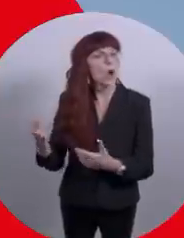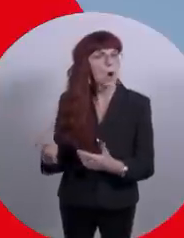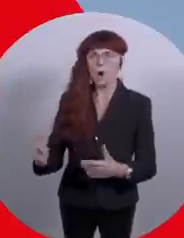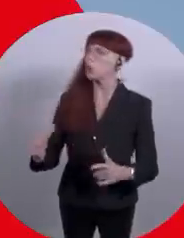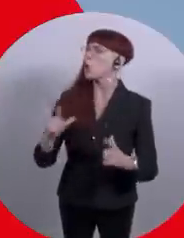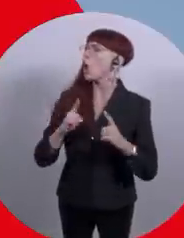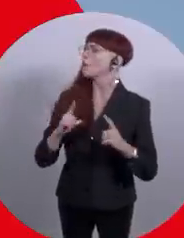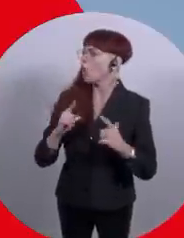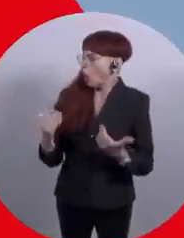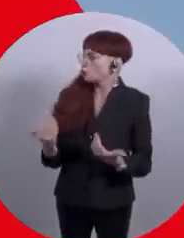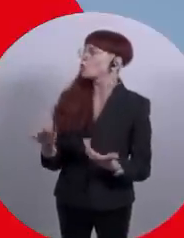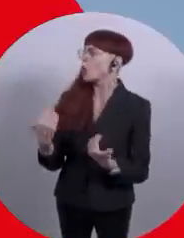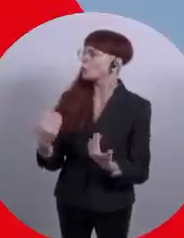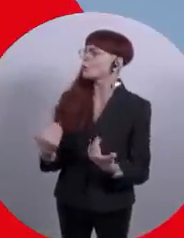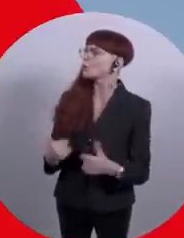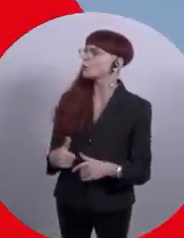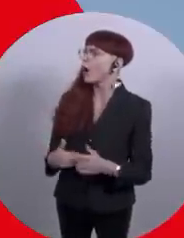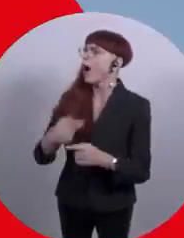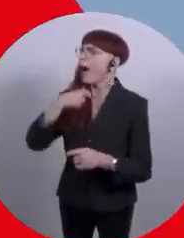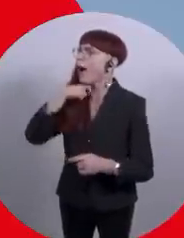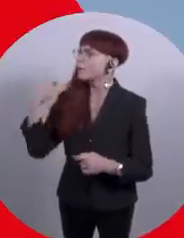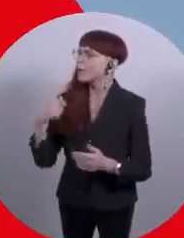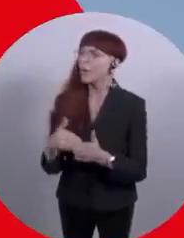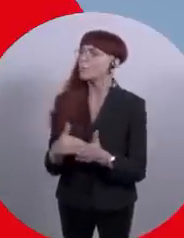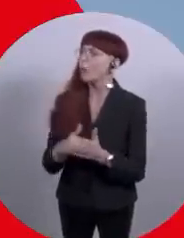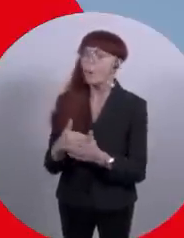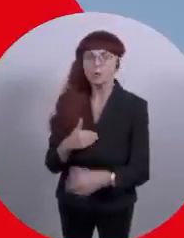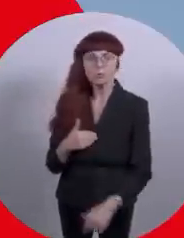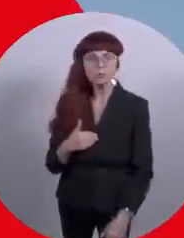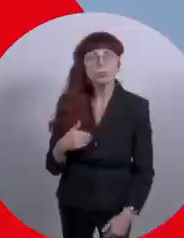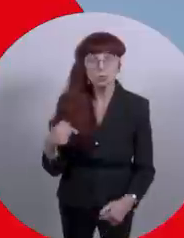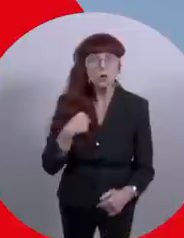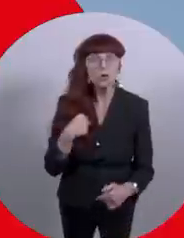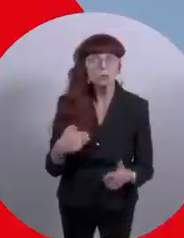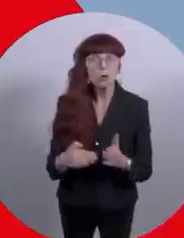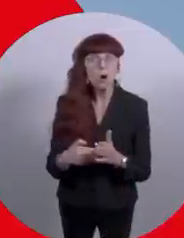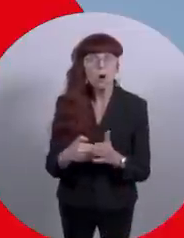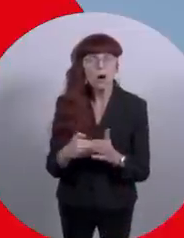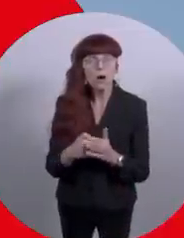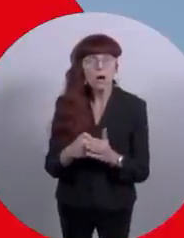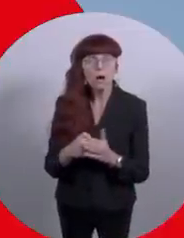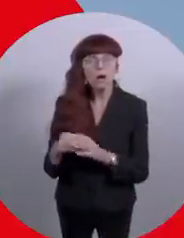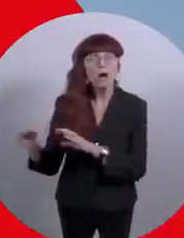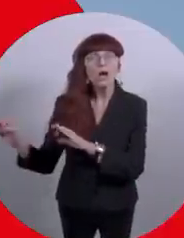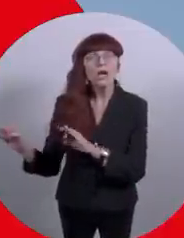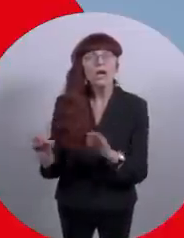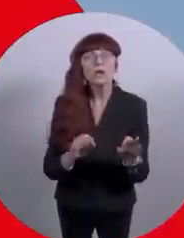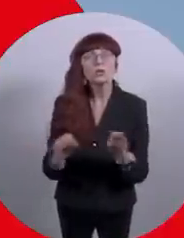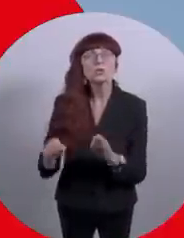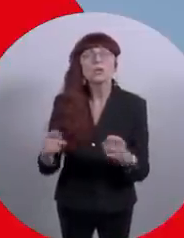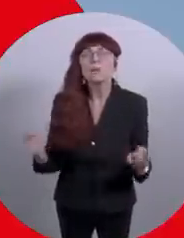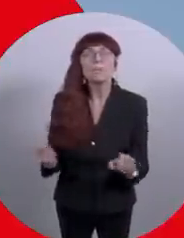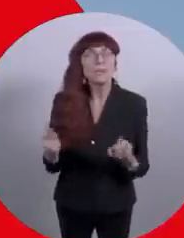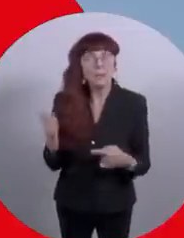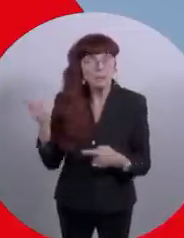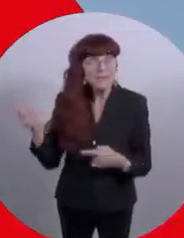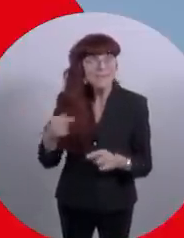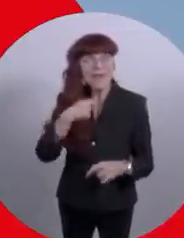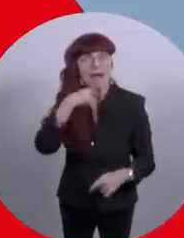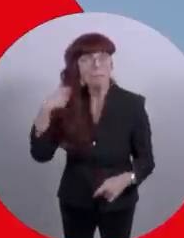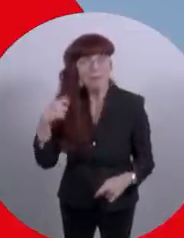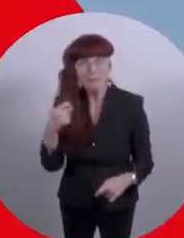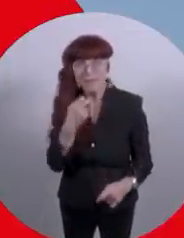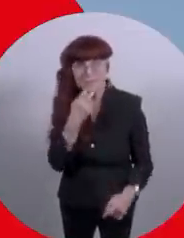dadurch Abhängigkeiten aber wir brauchen diese Abhängigkeiten von Industriebetrieben nicht wir brauchen diese